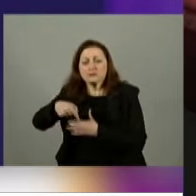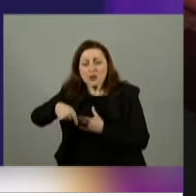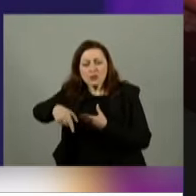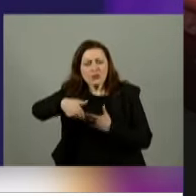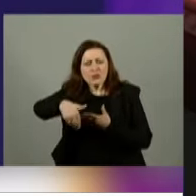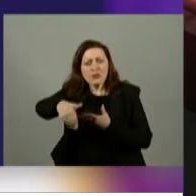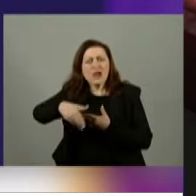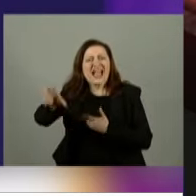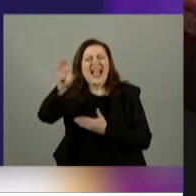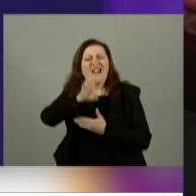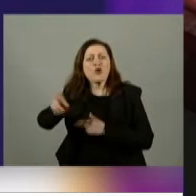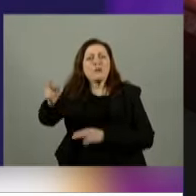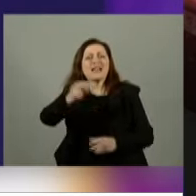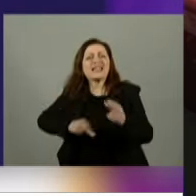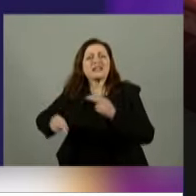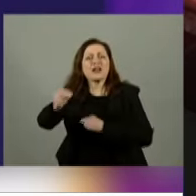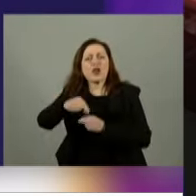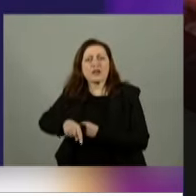ευρωεκλογές?